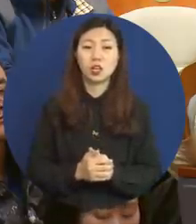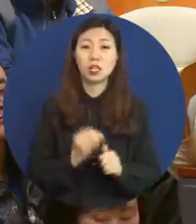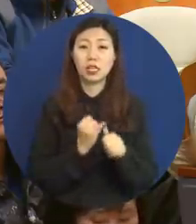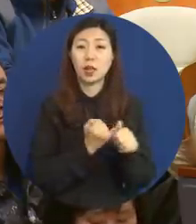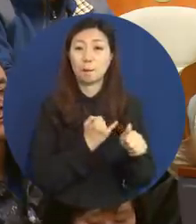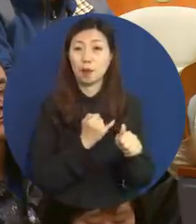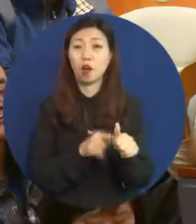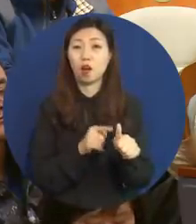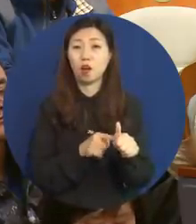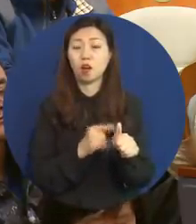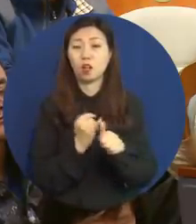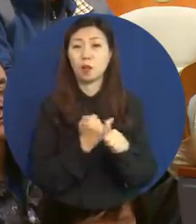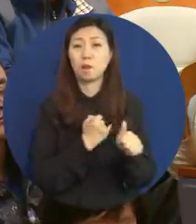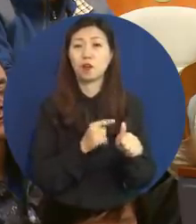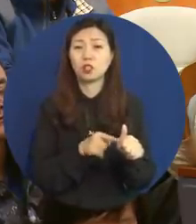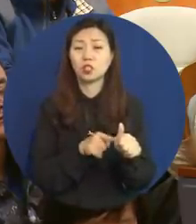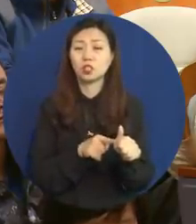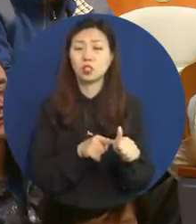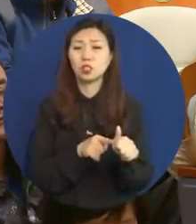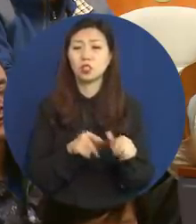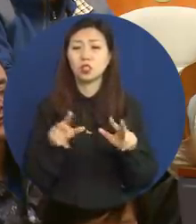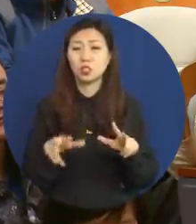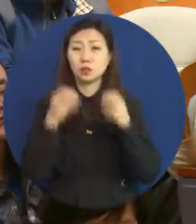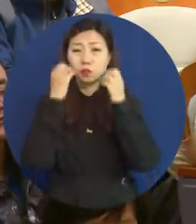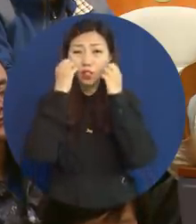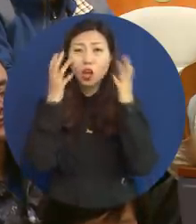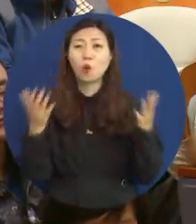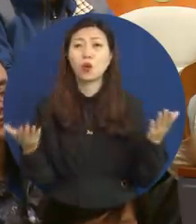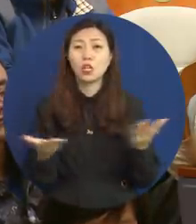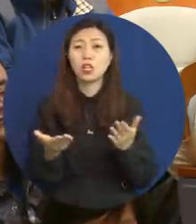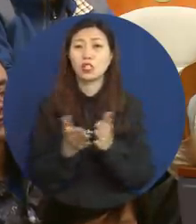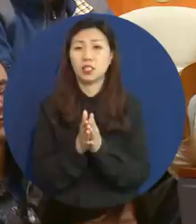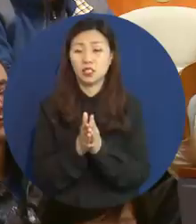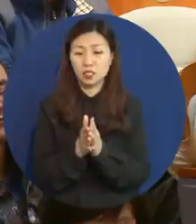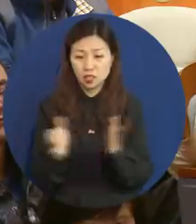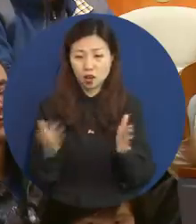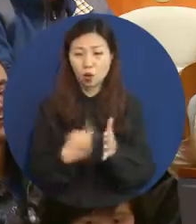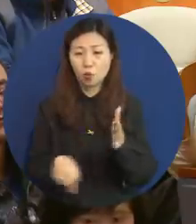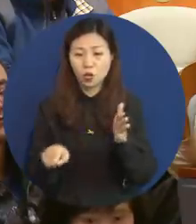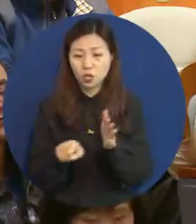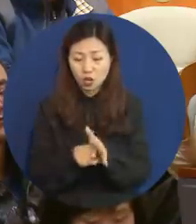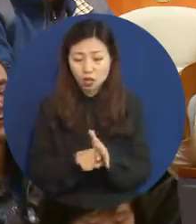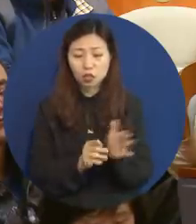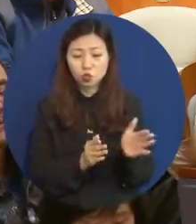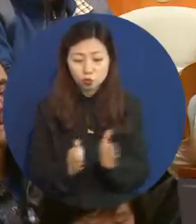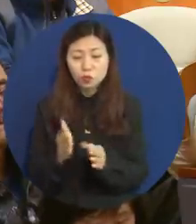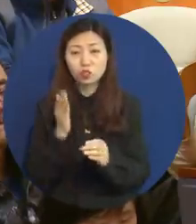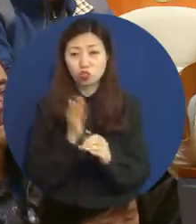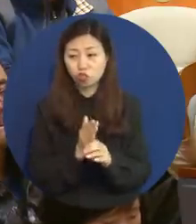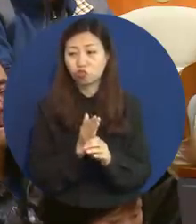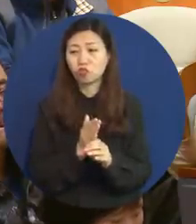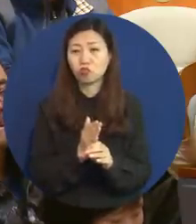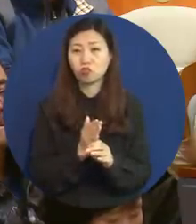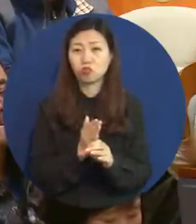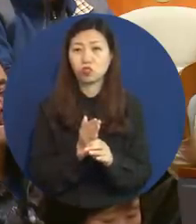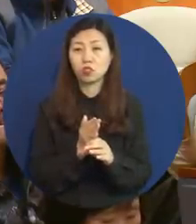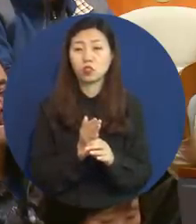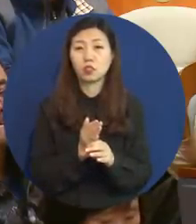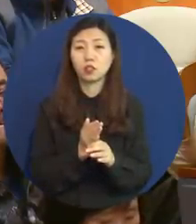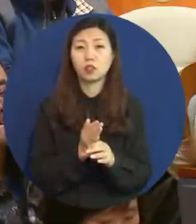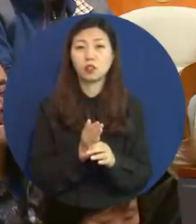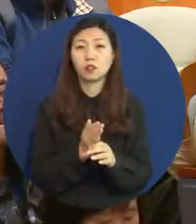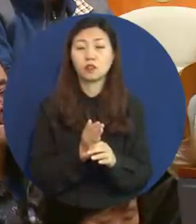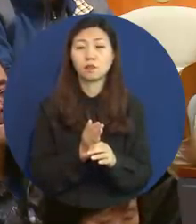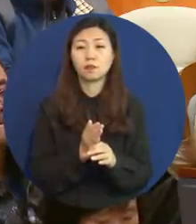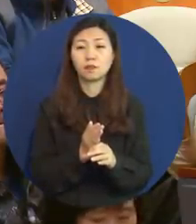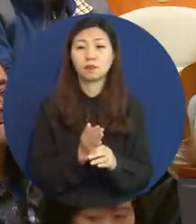남편이 한 지금 새로운 일을 시작하려고 지금 준비하고 있거든요. 근데